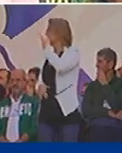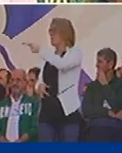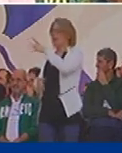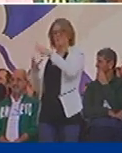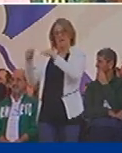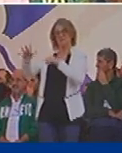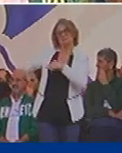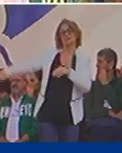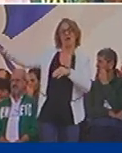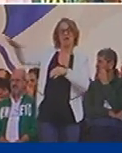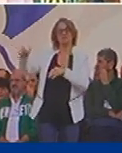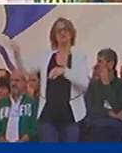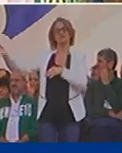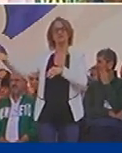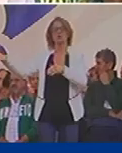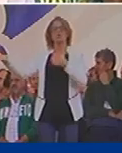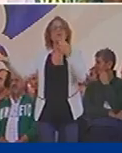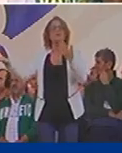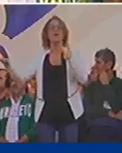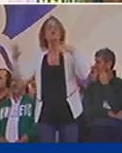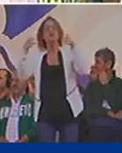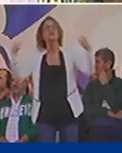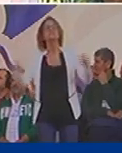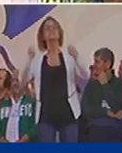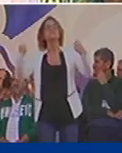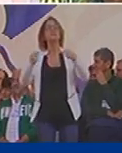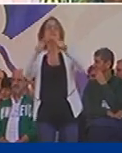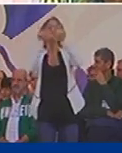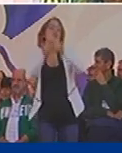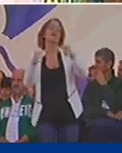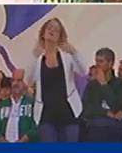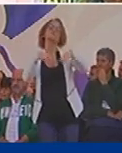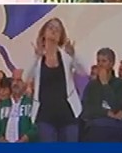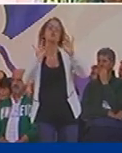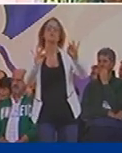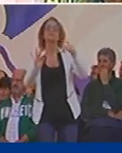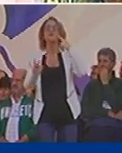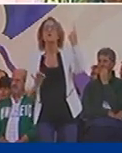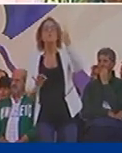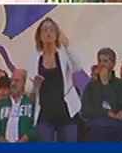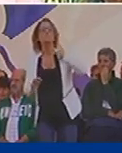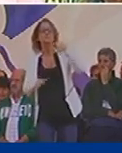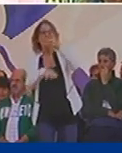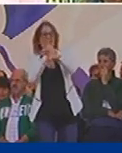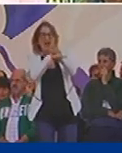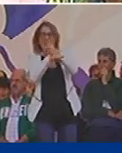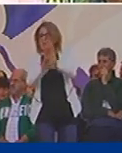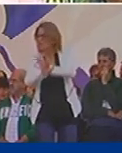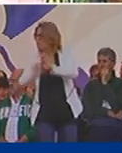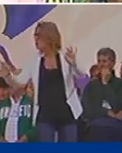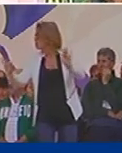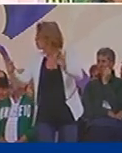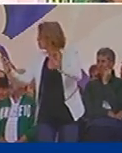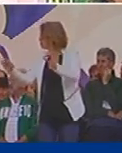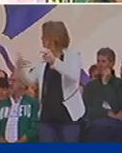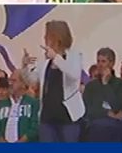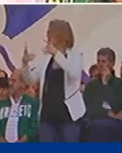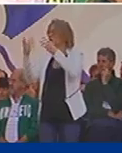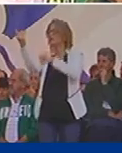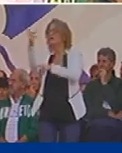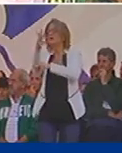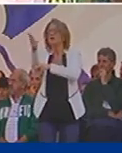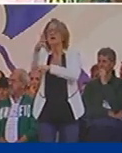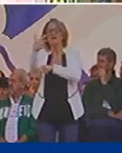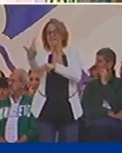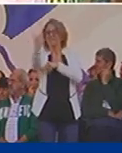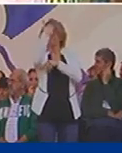uno spazio, tanto le iniziative della Lega vanno così. Se qualcuno ha delle telecamere qua a disposizione che sono lì a riprendere